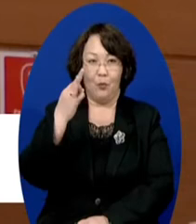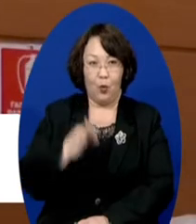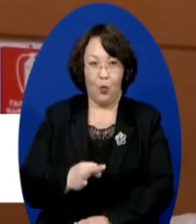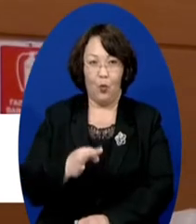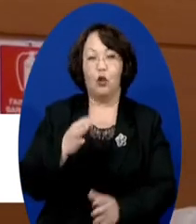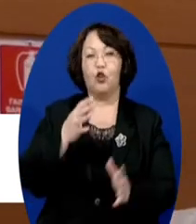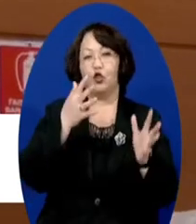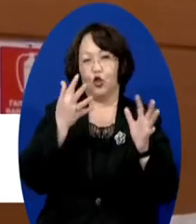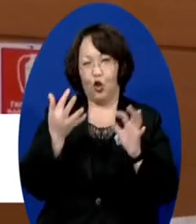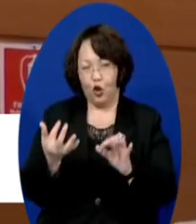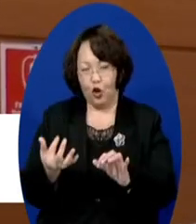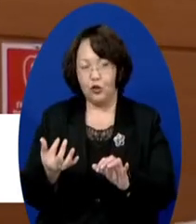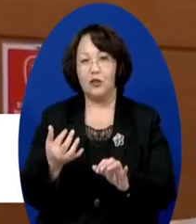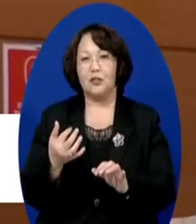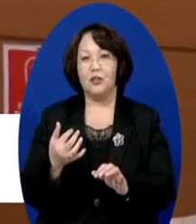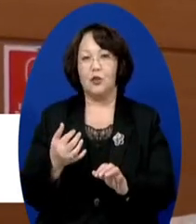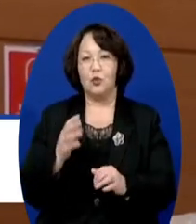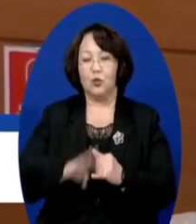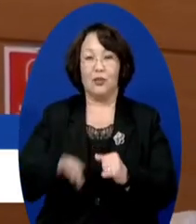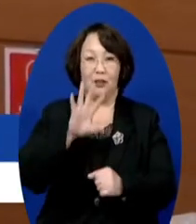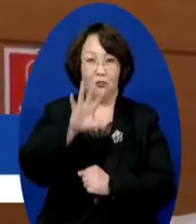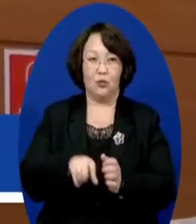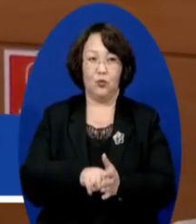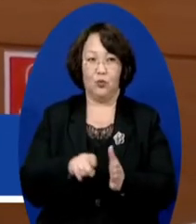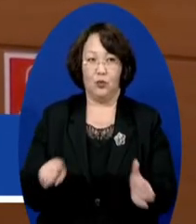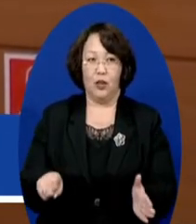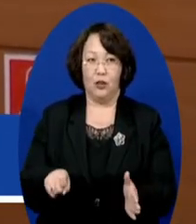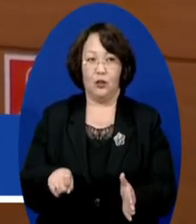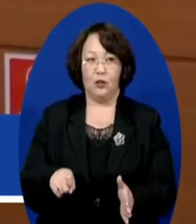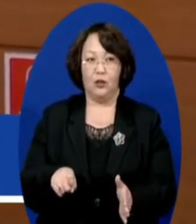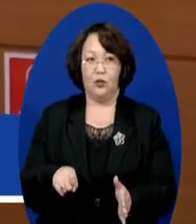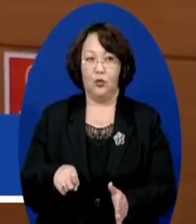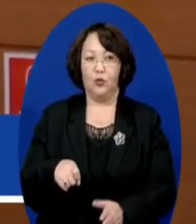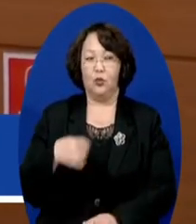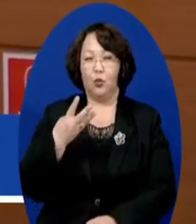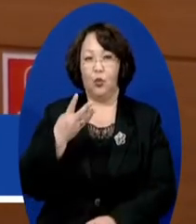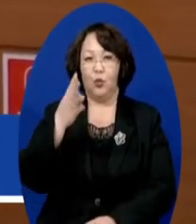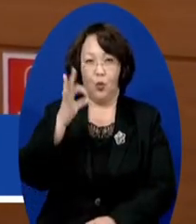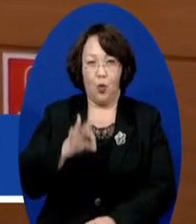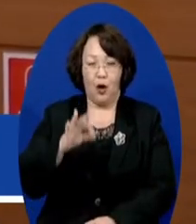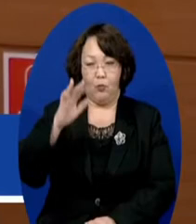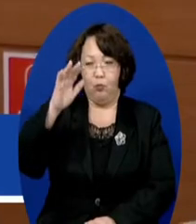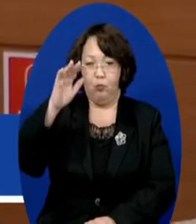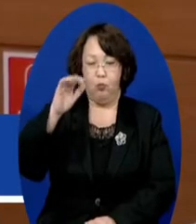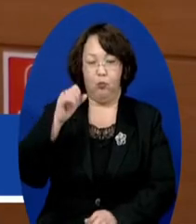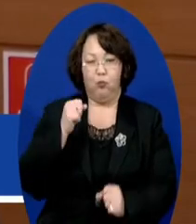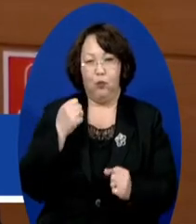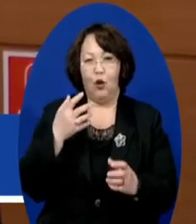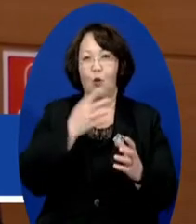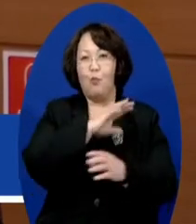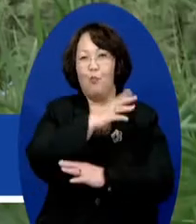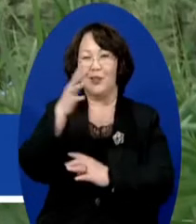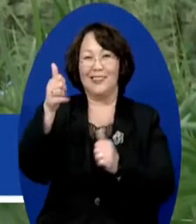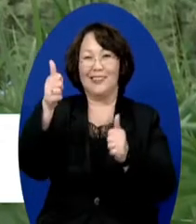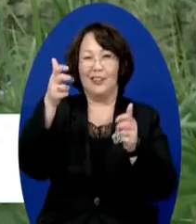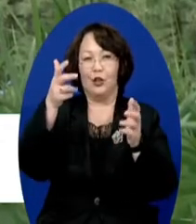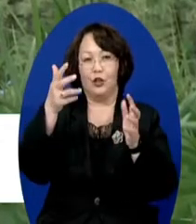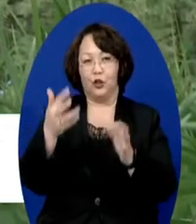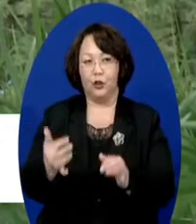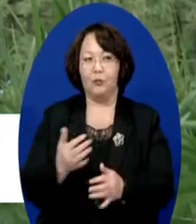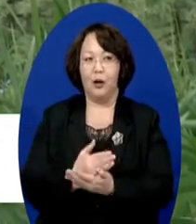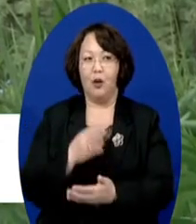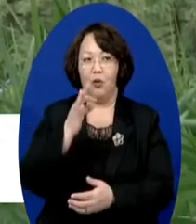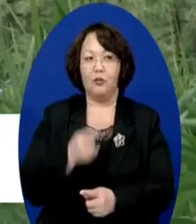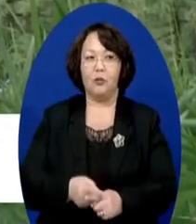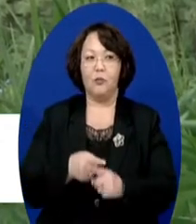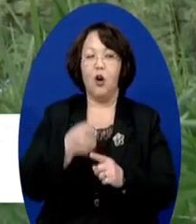20.8% дороотсон байна гэдэг тийм ээ. Одоо сүүлийн 5 жилийн хугацаанд одоо 4% одоо дороотлын зэрэг нэмэгдсэн байна.